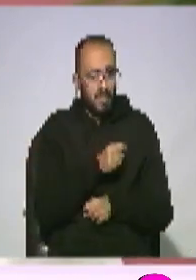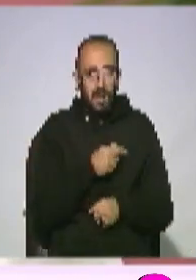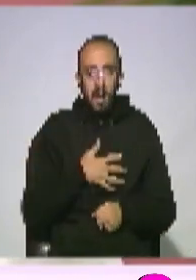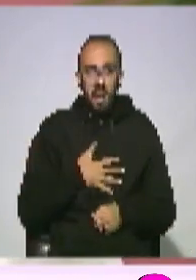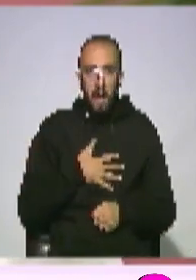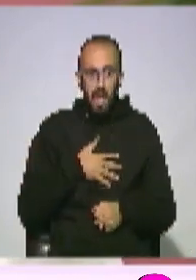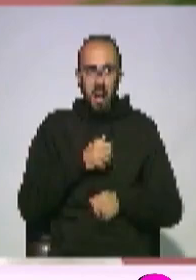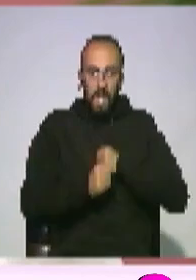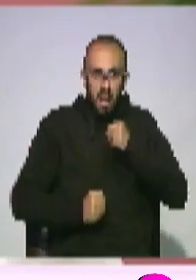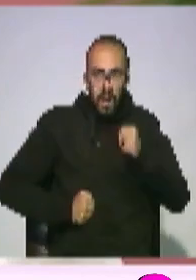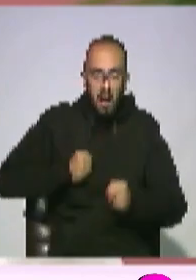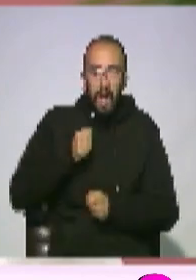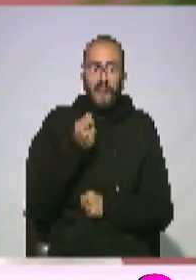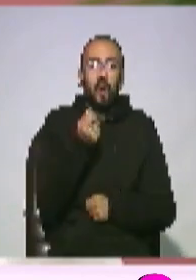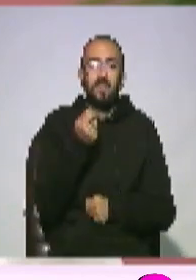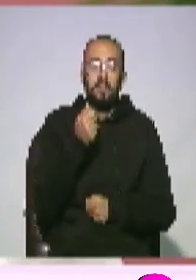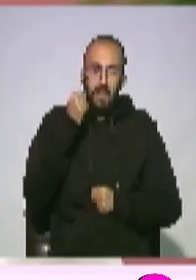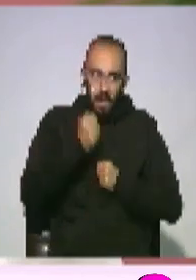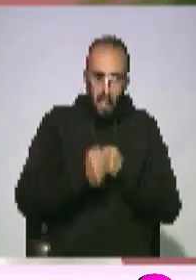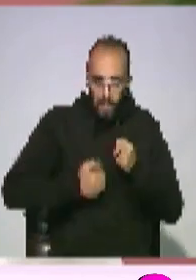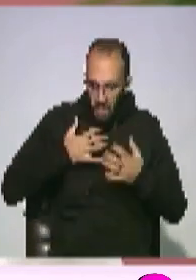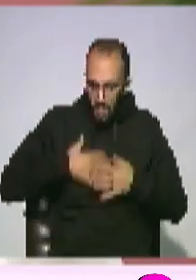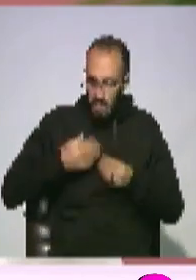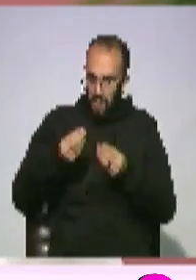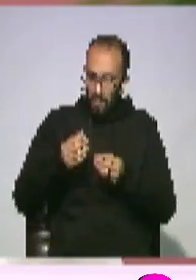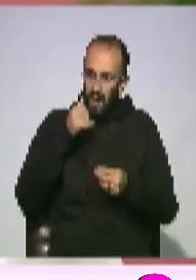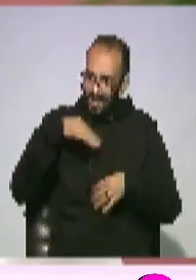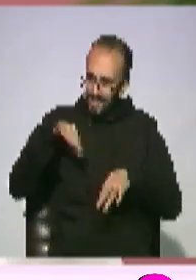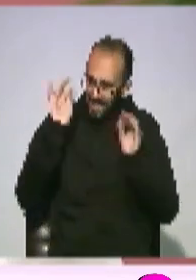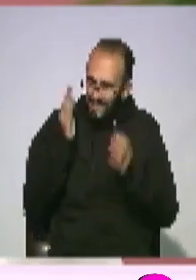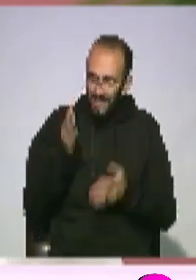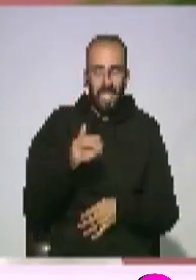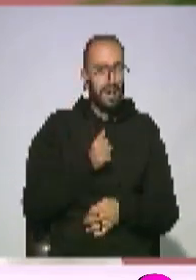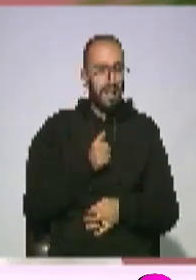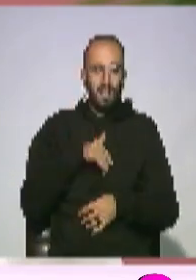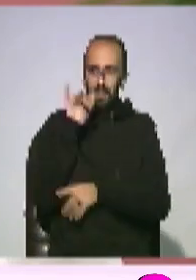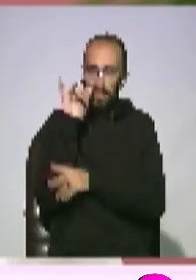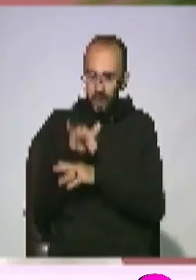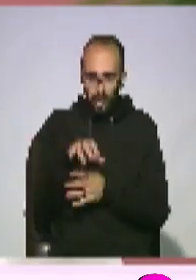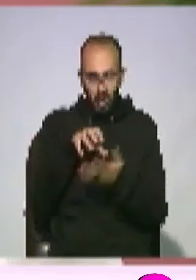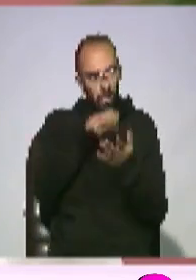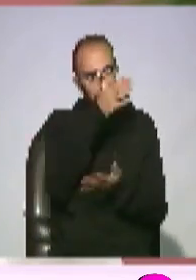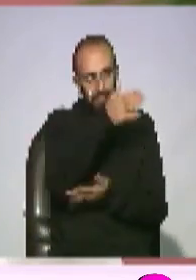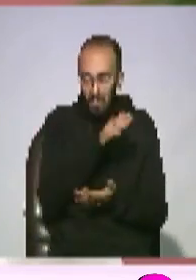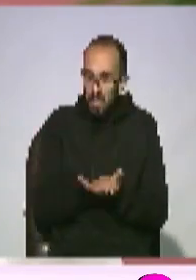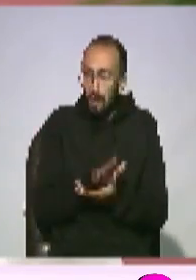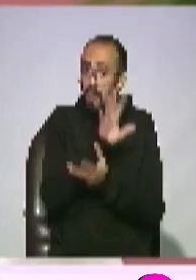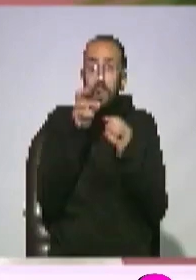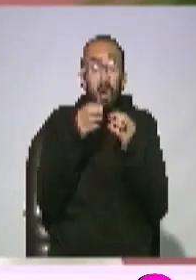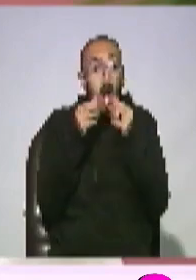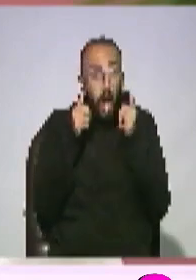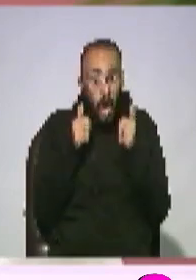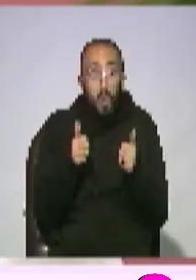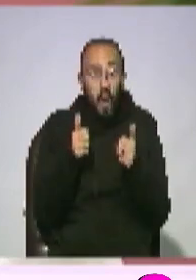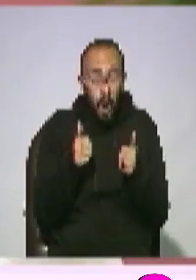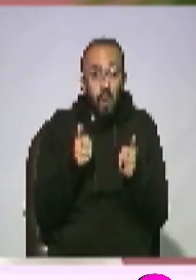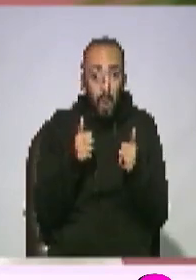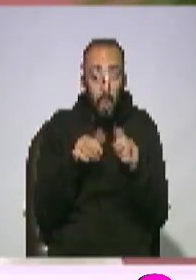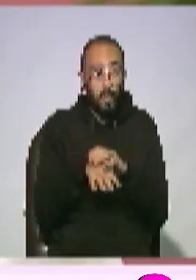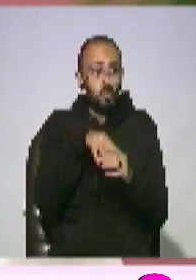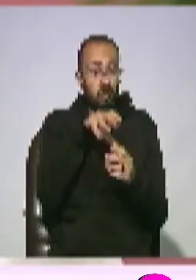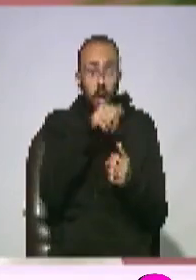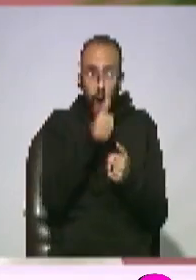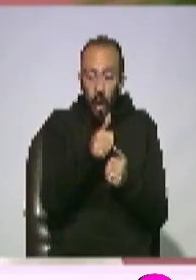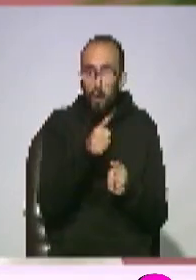وراء الماده، اللهس وراء المظاهر. لا انا جبت لك احدث موبايل، لا انا جبت لك شقه في مكان كويس. حلو ان الانسان يبقى عنده امكانيه يجيب شقه في